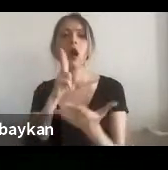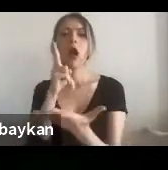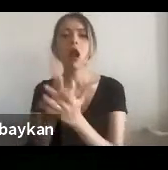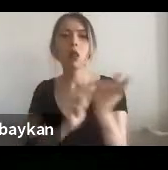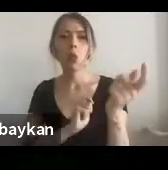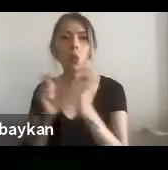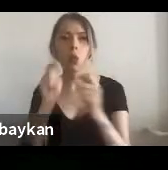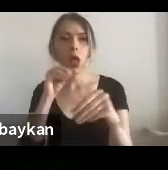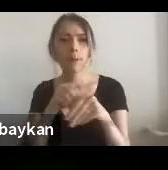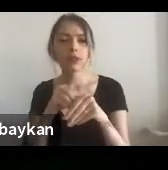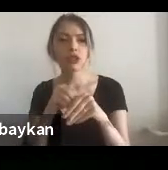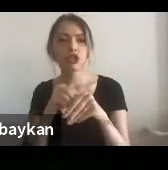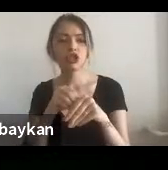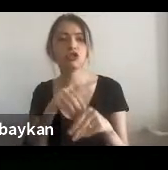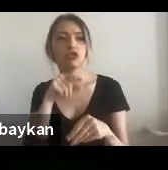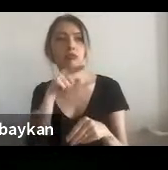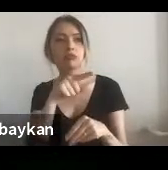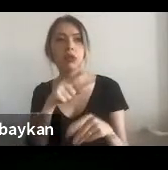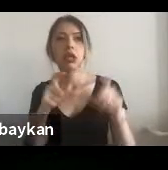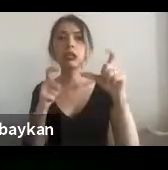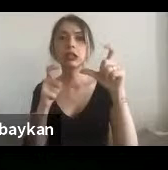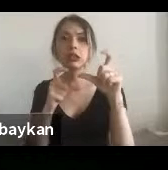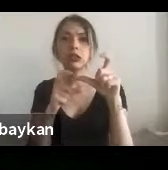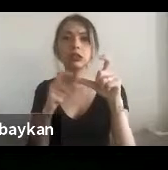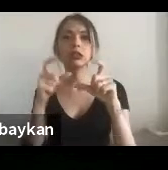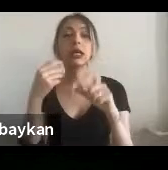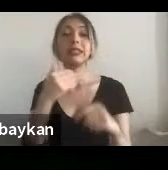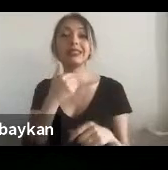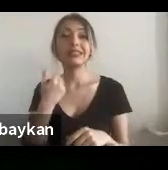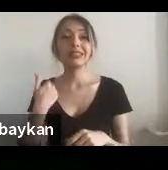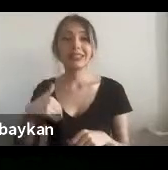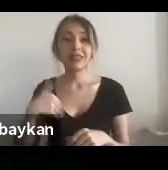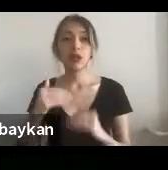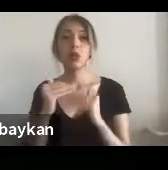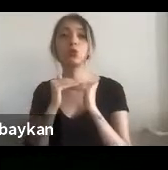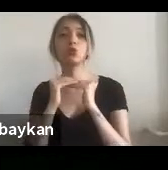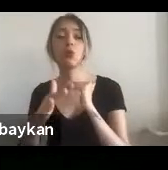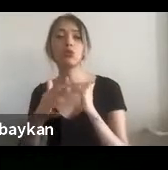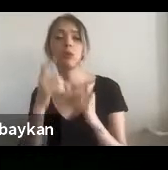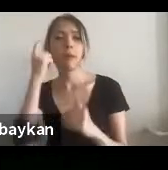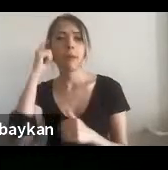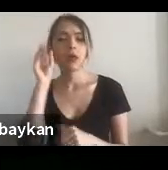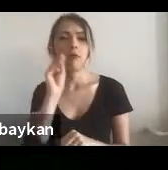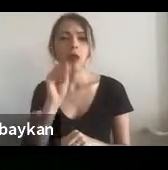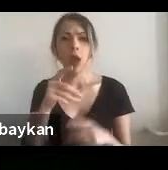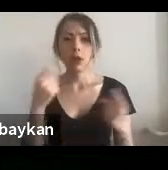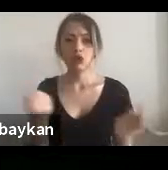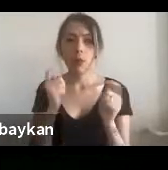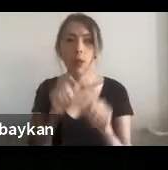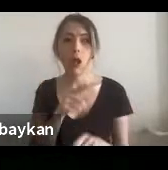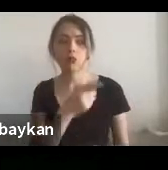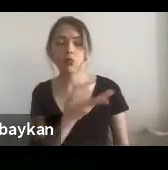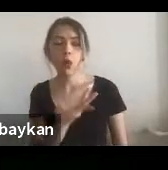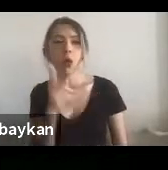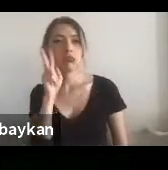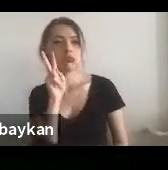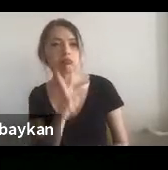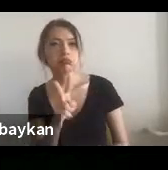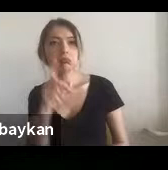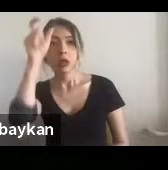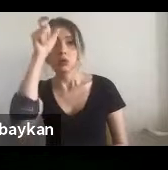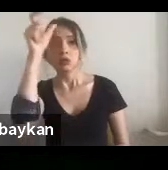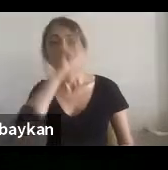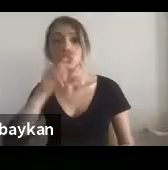ilgili bir sivil toplum ilgilendirme çalışmasıydı bu. Türkiye'deki